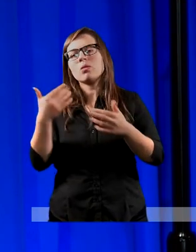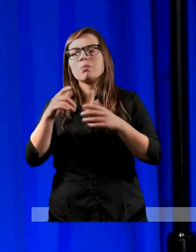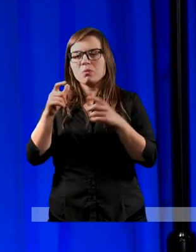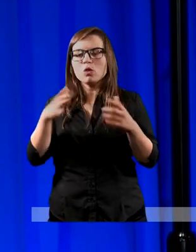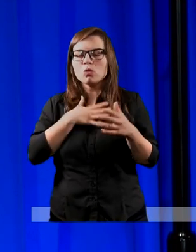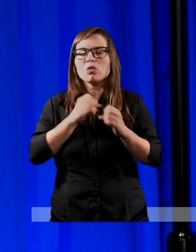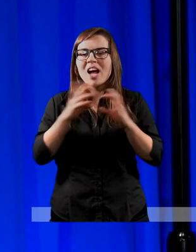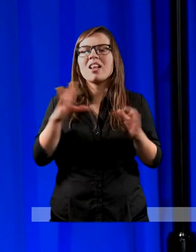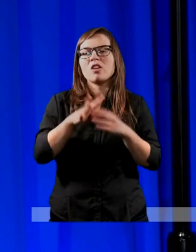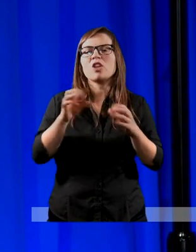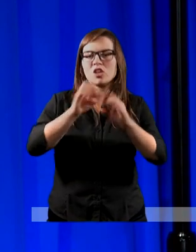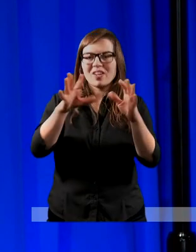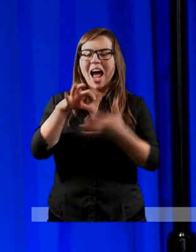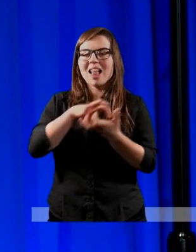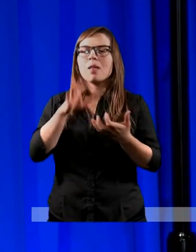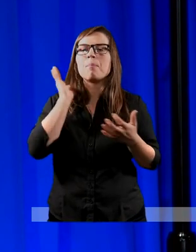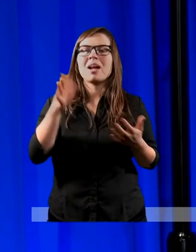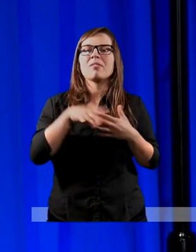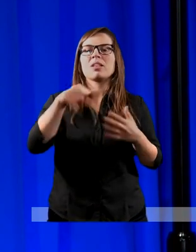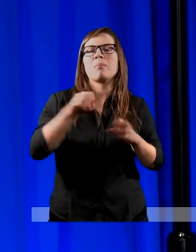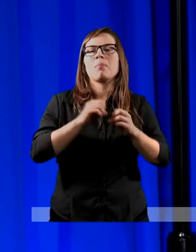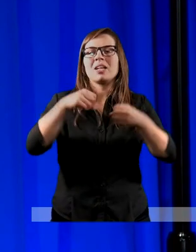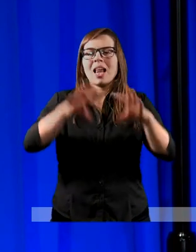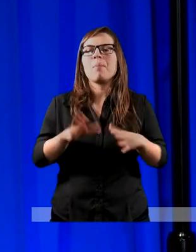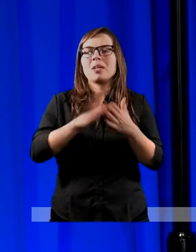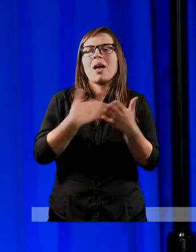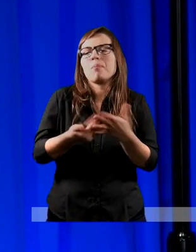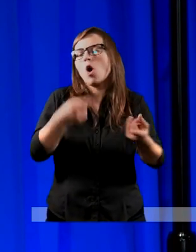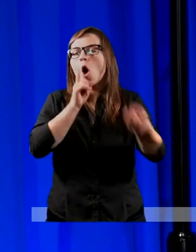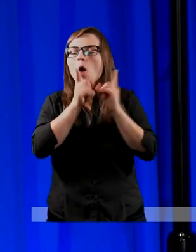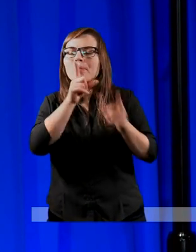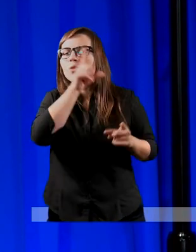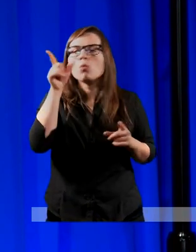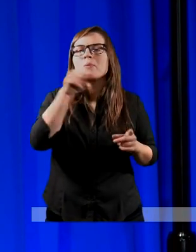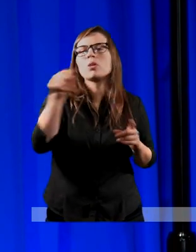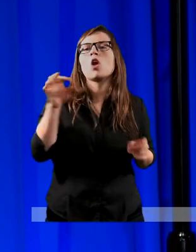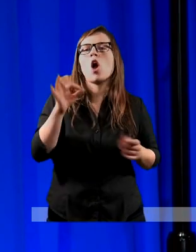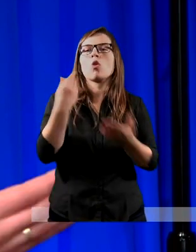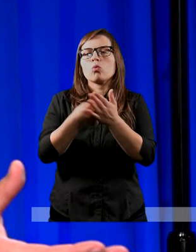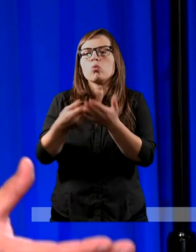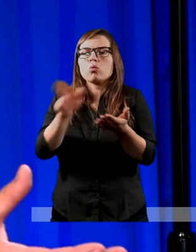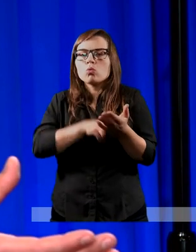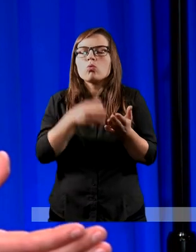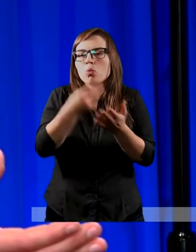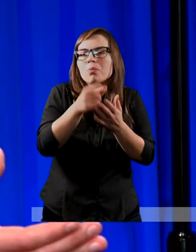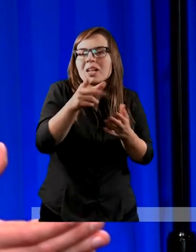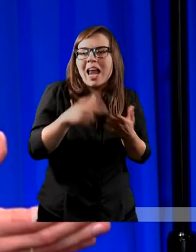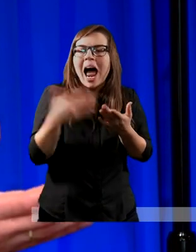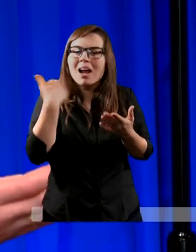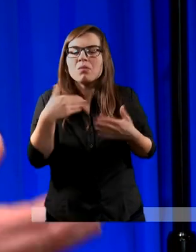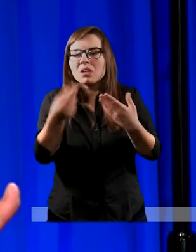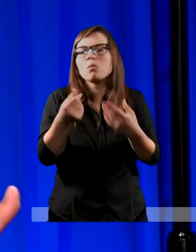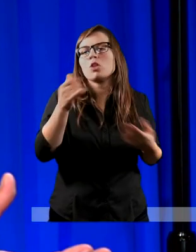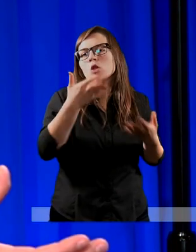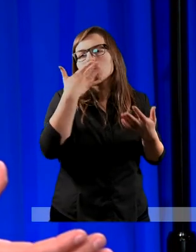światłością świata, będąc w tym sklepie, na przykład rozmawiał z tymi ludźmi, którzy kupują, dając im ten alkohol